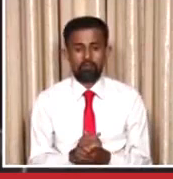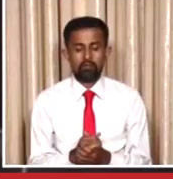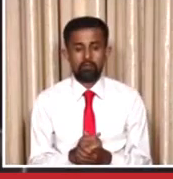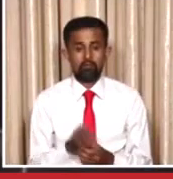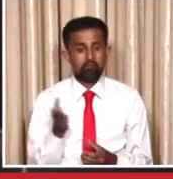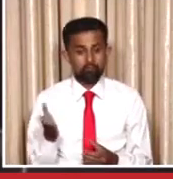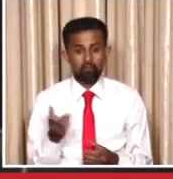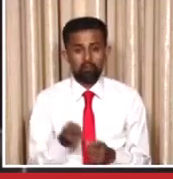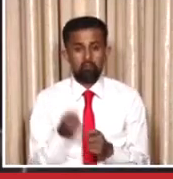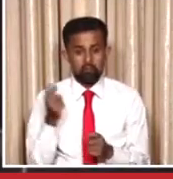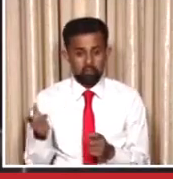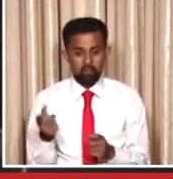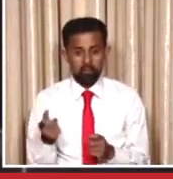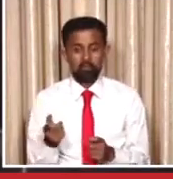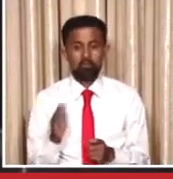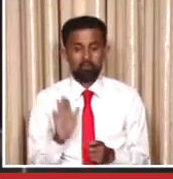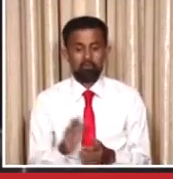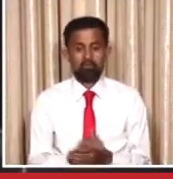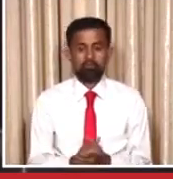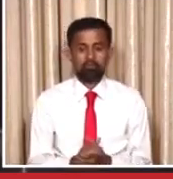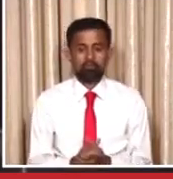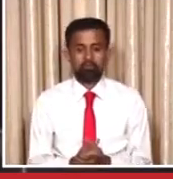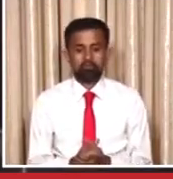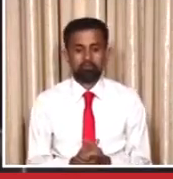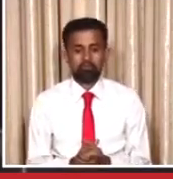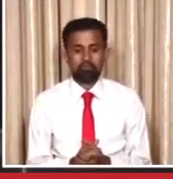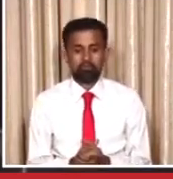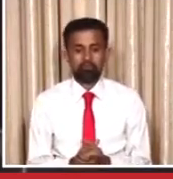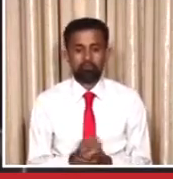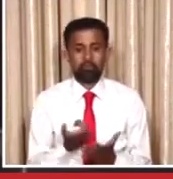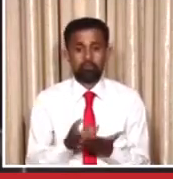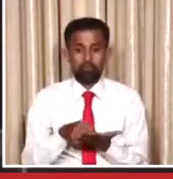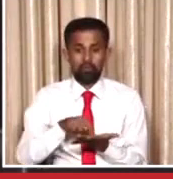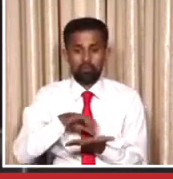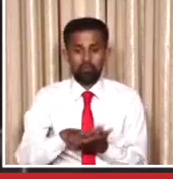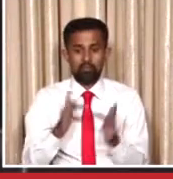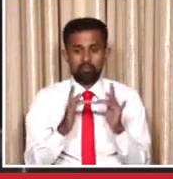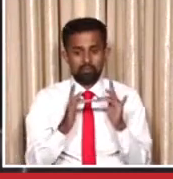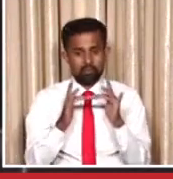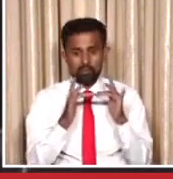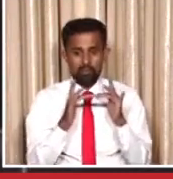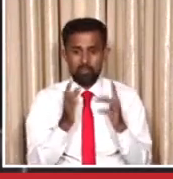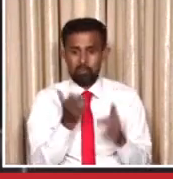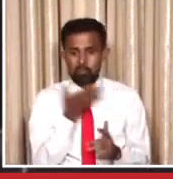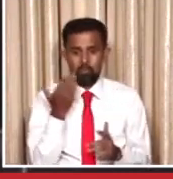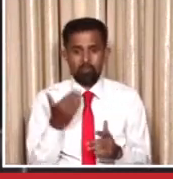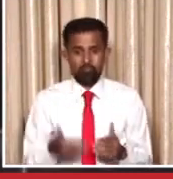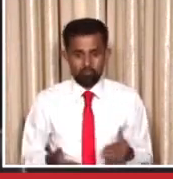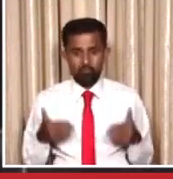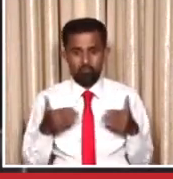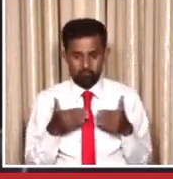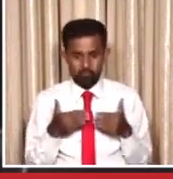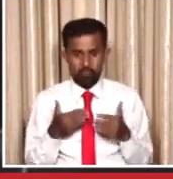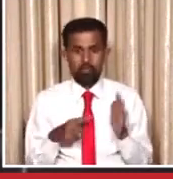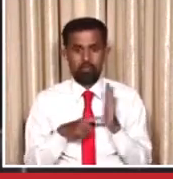கொடுப்பதை பிரச்சனை இல்லை. ஆனால் அந்த பதிவை இமெயிலினூடாக செய்யலாம். இன்று இருக்கின்ற தொழில்நுட்ப வசதிகளை பயன்படுத்தி